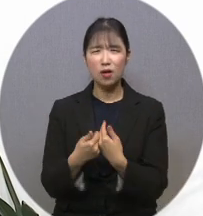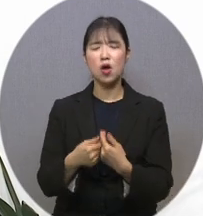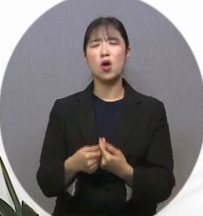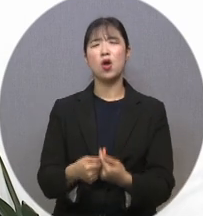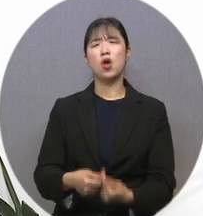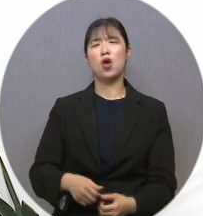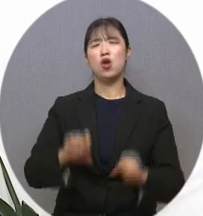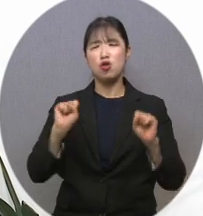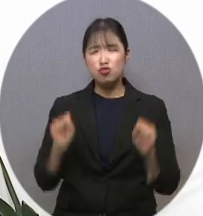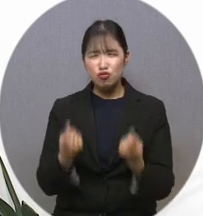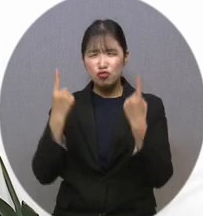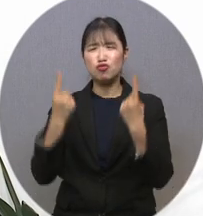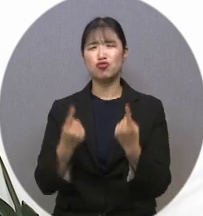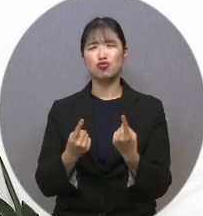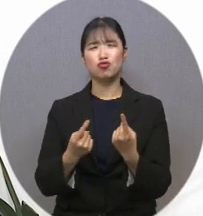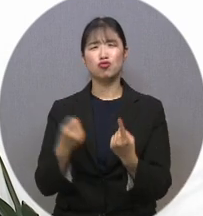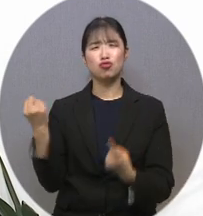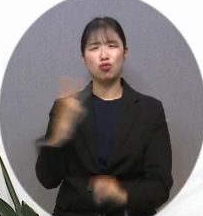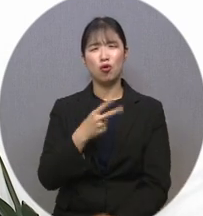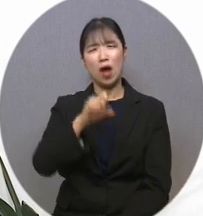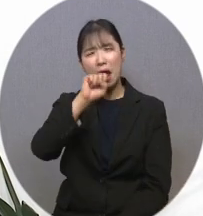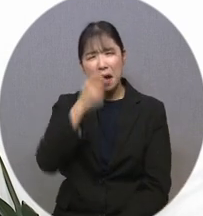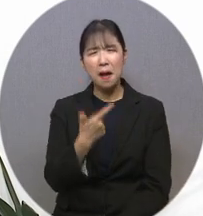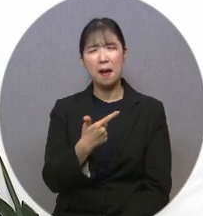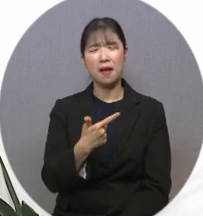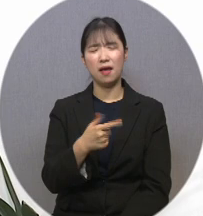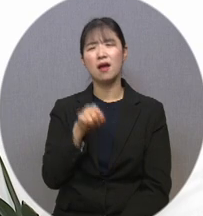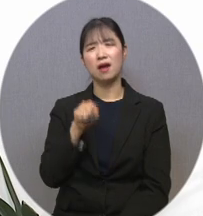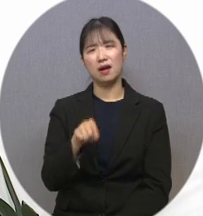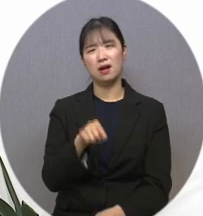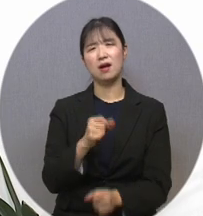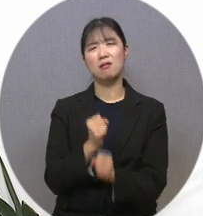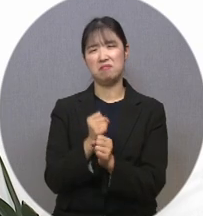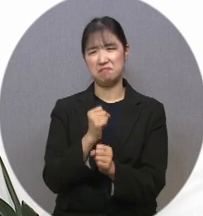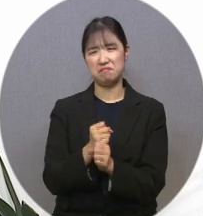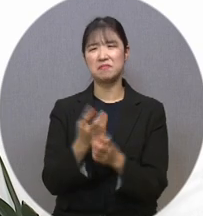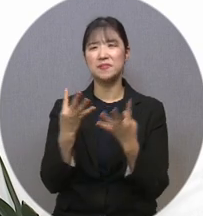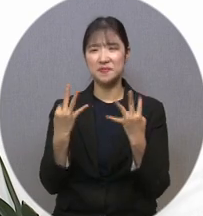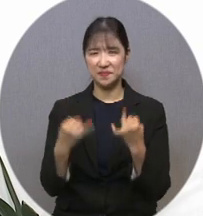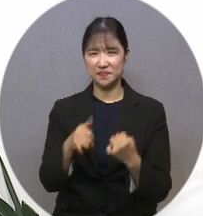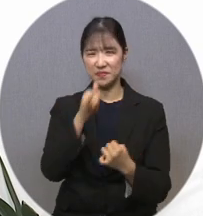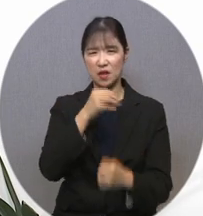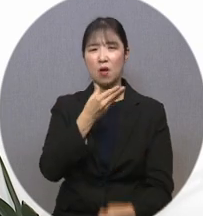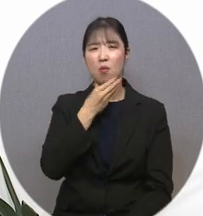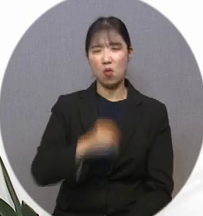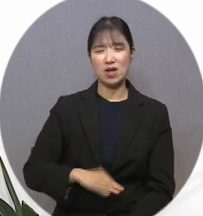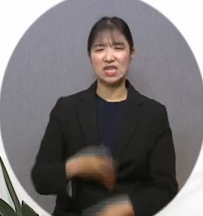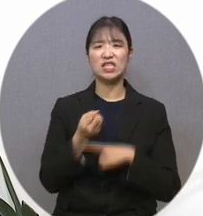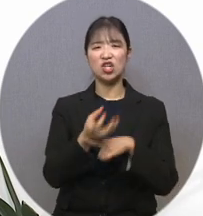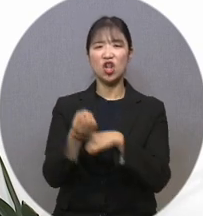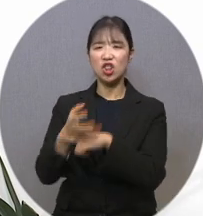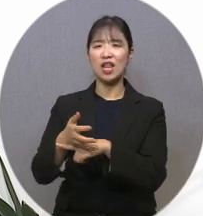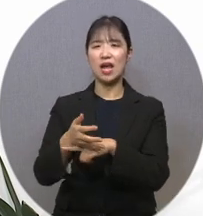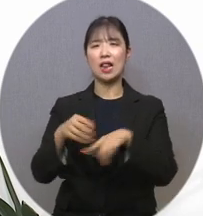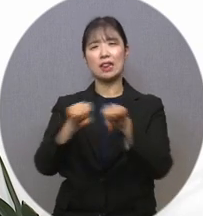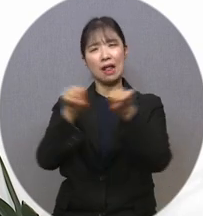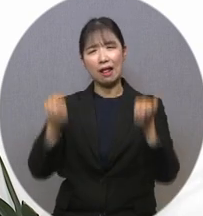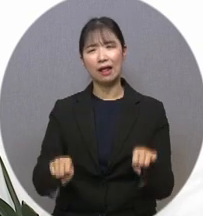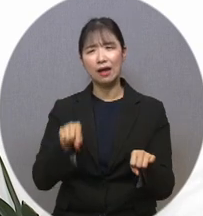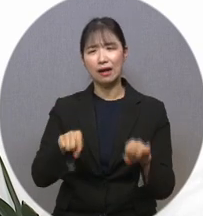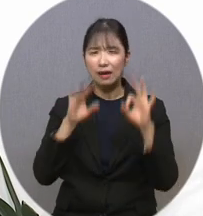중복되고 좀 조악할 정도의 사회안전망, 그러니까 복지 전달체계가 되어 있기